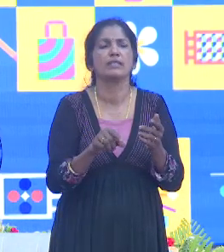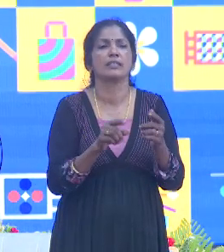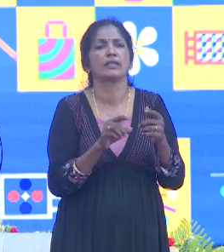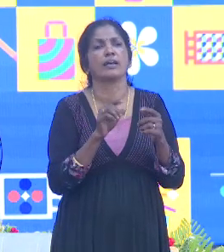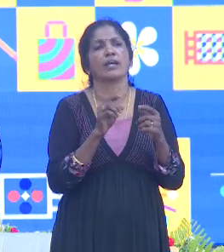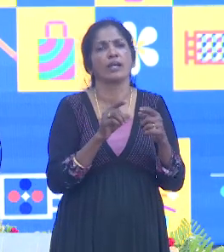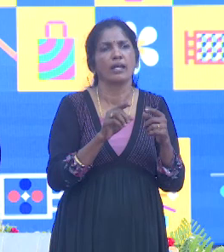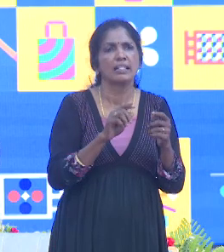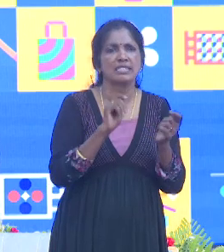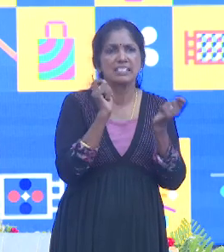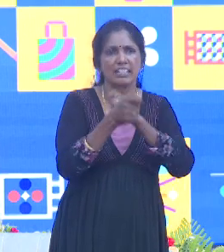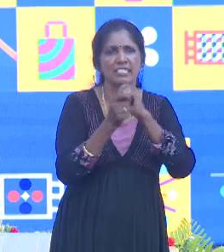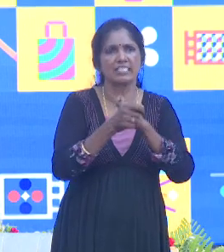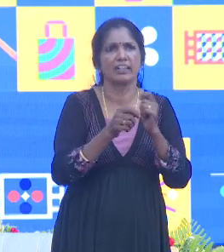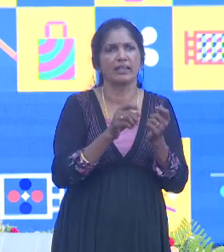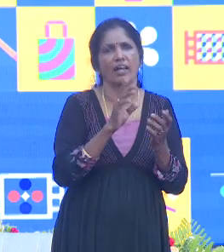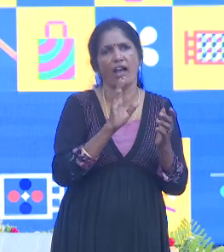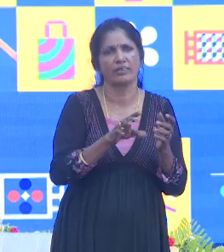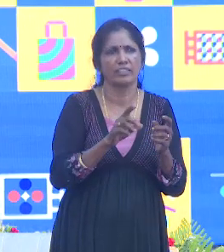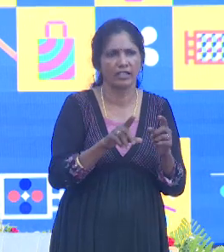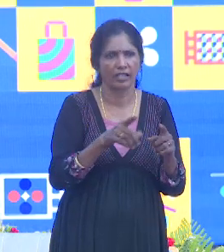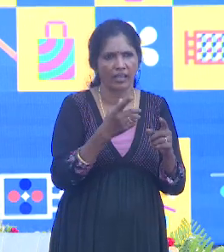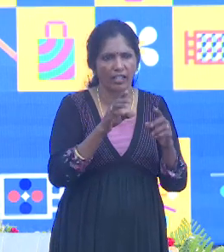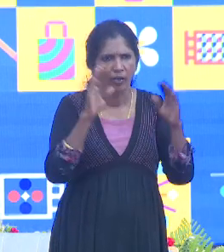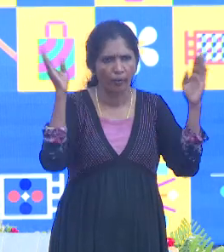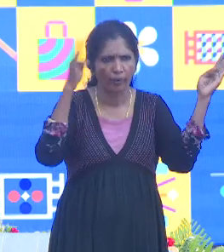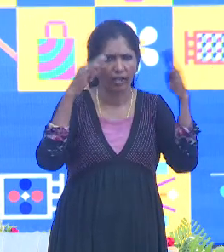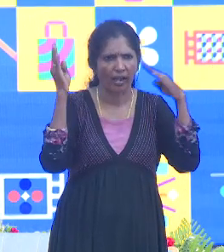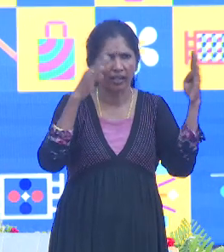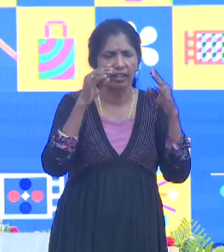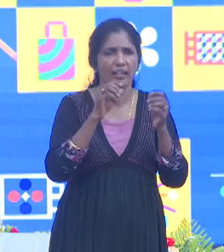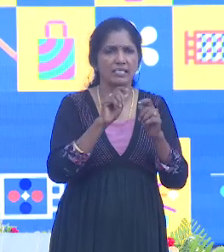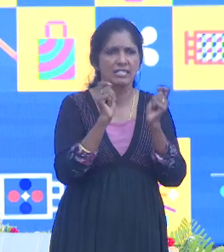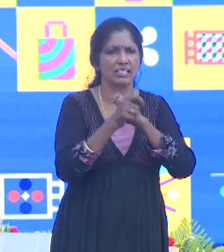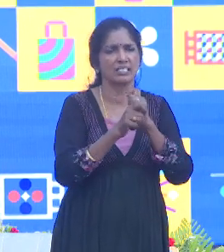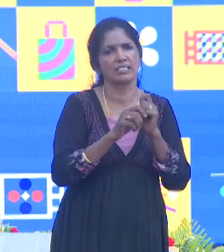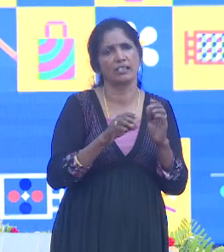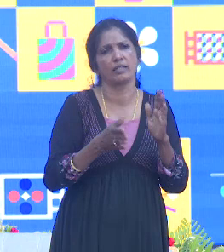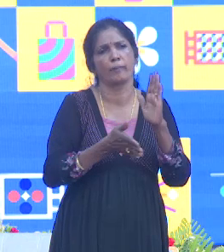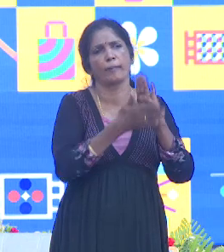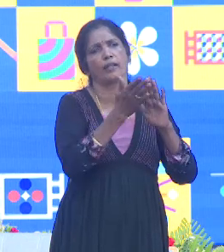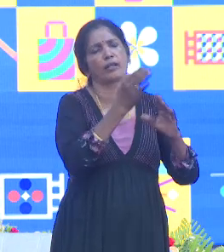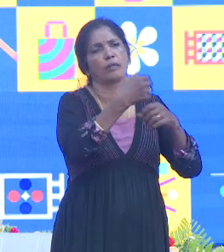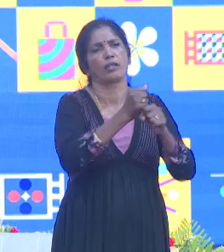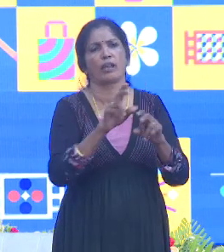പ്ലാന്റേഷനെ അല്ലാതാക്കിക്കൊണ്ട് അത് മറ്റു പല ആവശ്യങ്ങൾക്ക് വേണ്ടി വിനിയോഗിക്കുകയും ചെയ്യുന്നു.